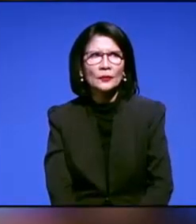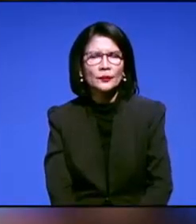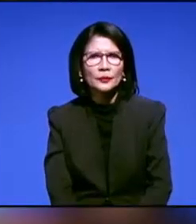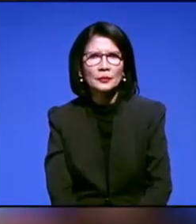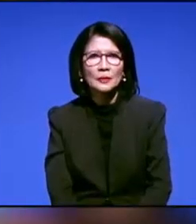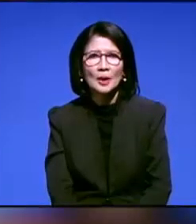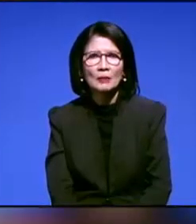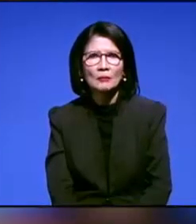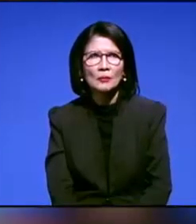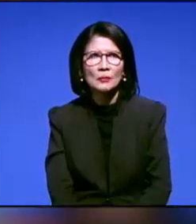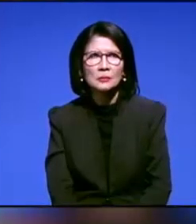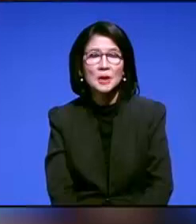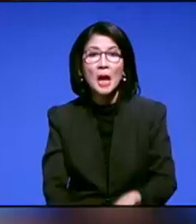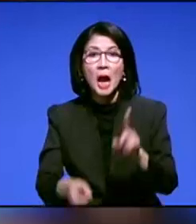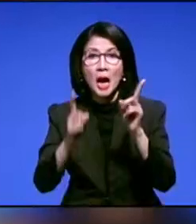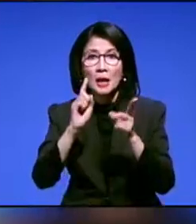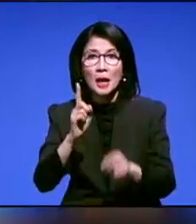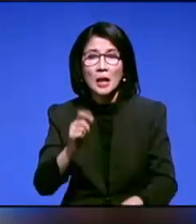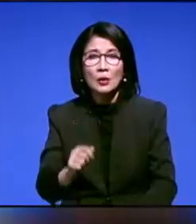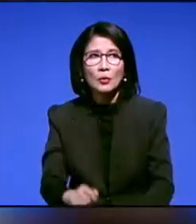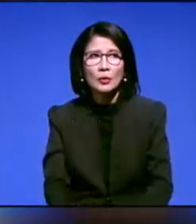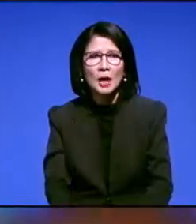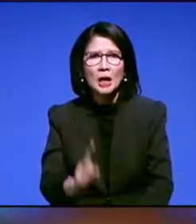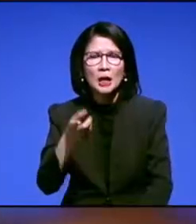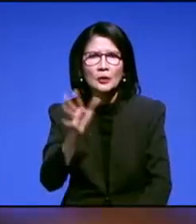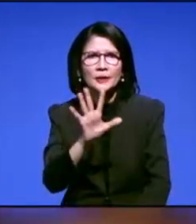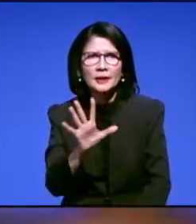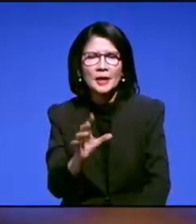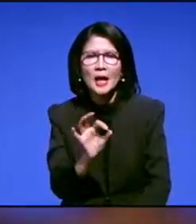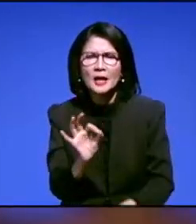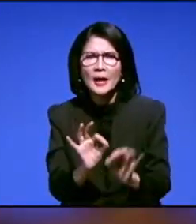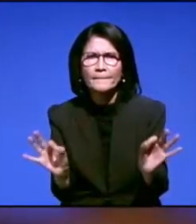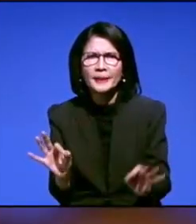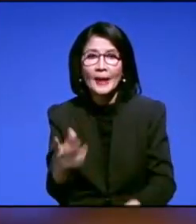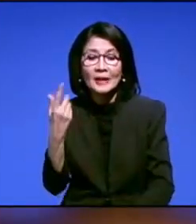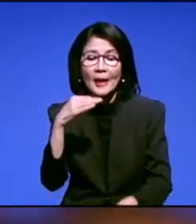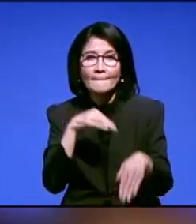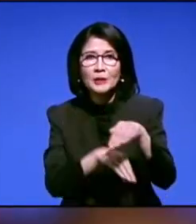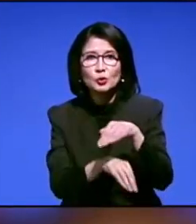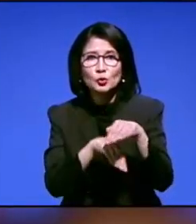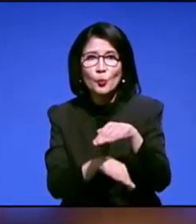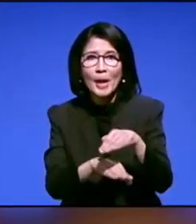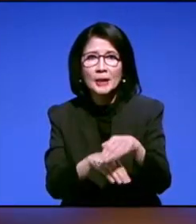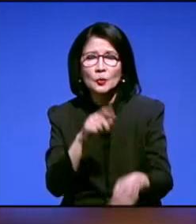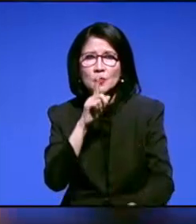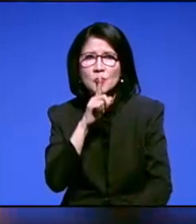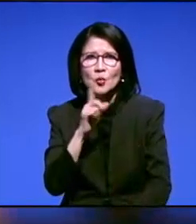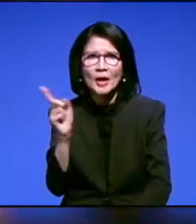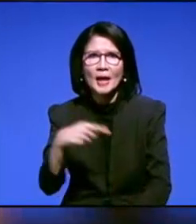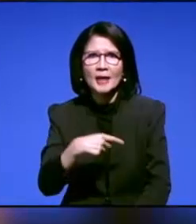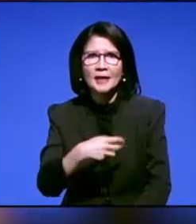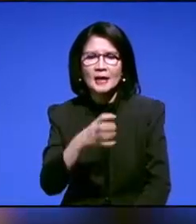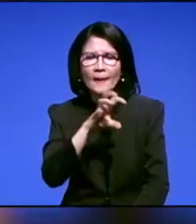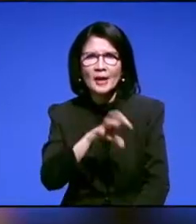Berarti ini kalau misalkan di bagian sininya tidak rapi. Nah, itu biasa ada penyelundupan dari zat-zat